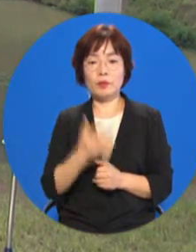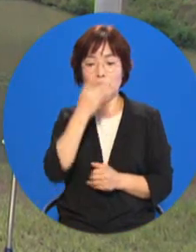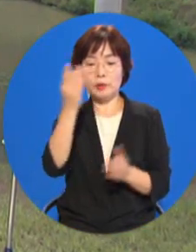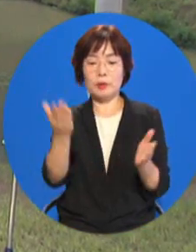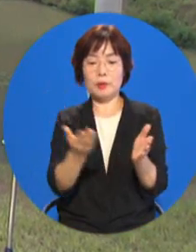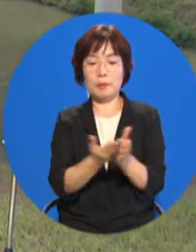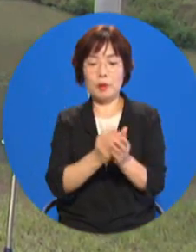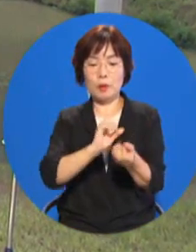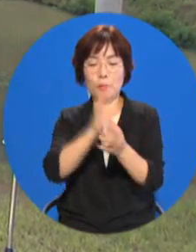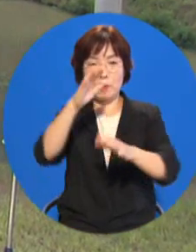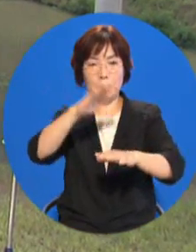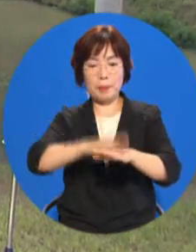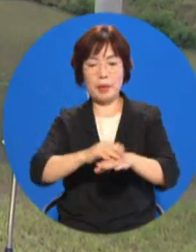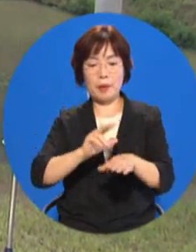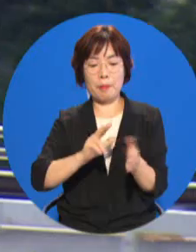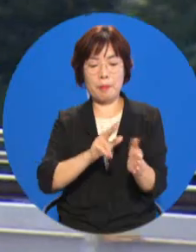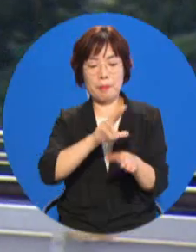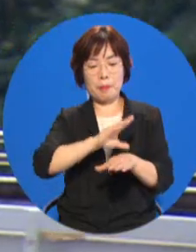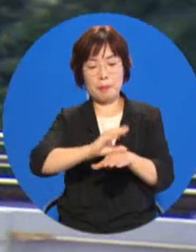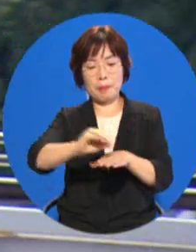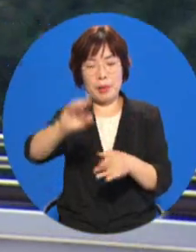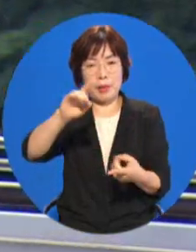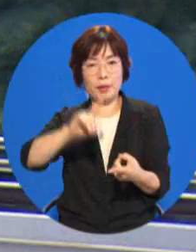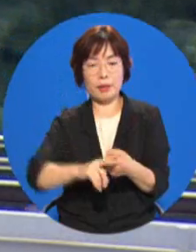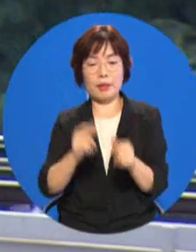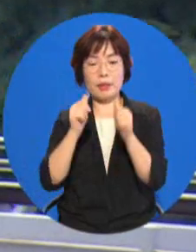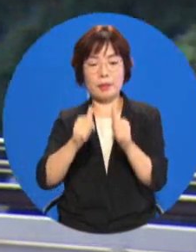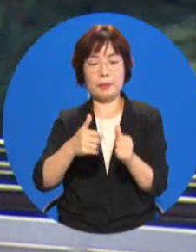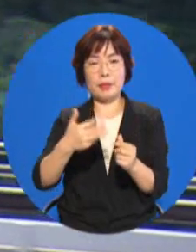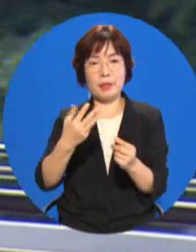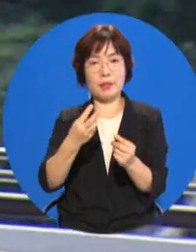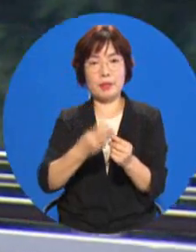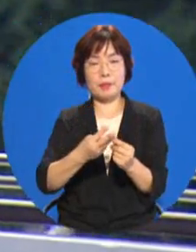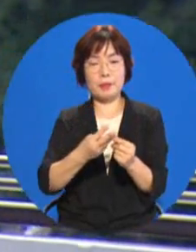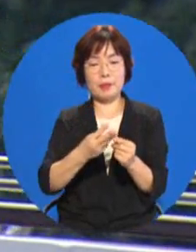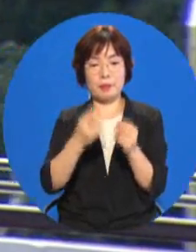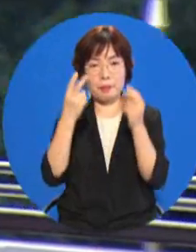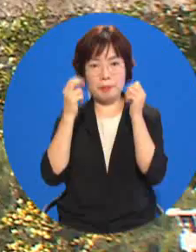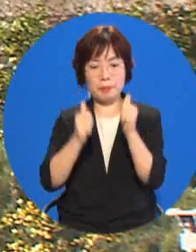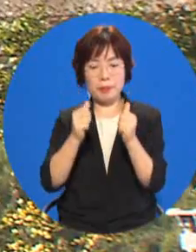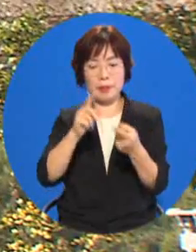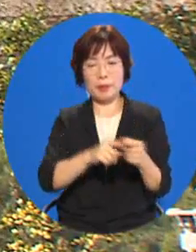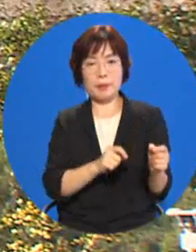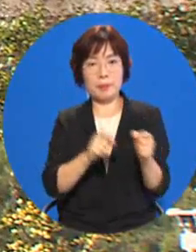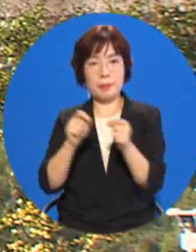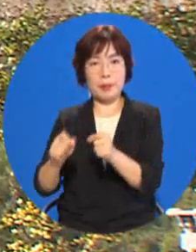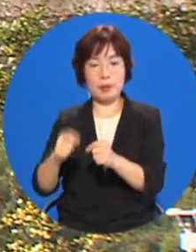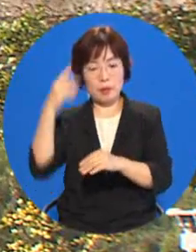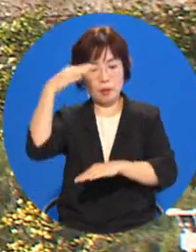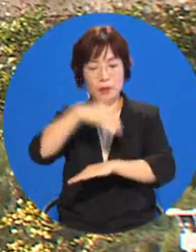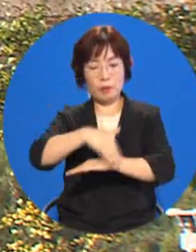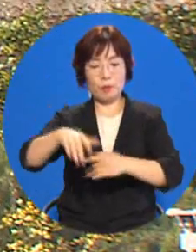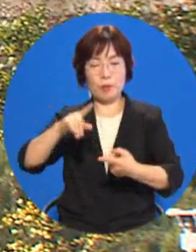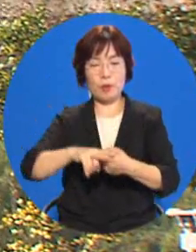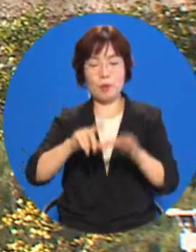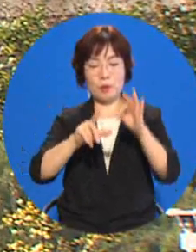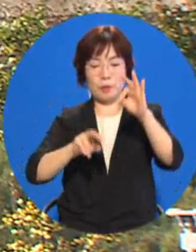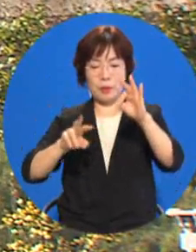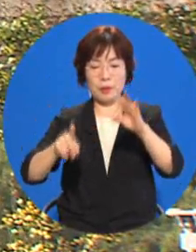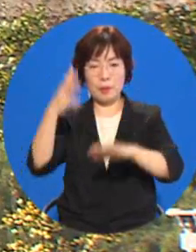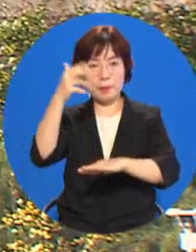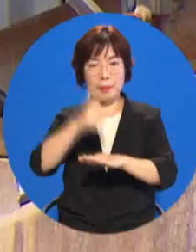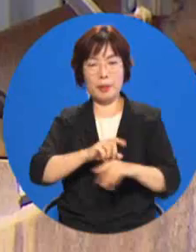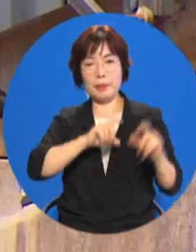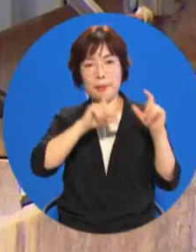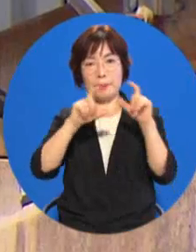순천만 국가정원의 소형 경전철 스카이큐브 소송 3차 심리가 연기됐습니다. 계획대로라면 이달 21일 3차